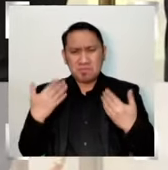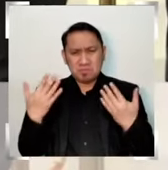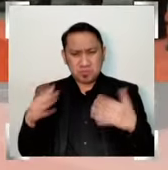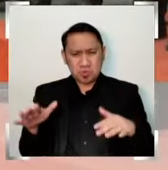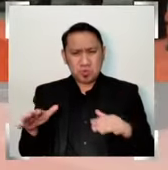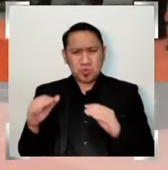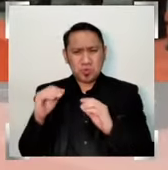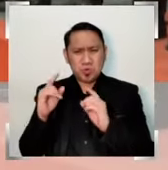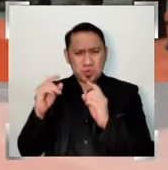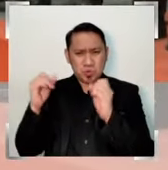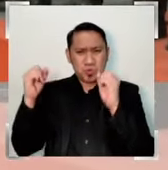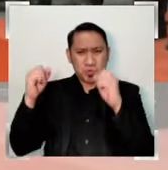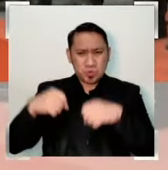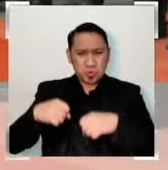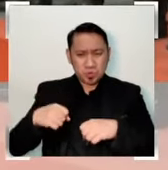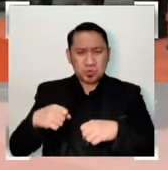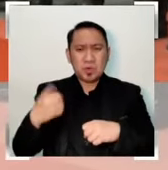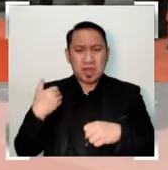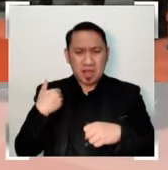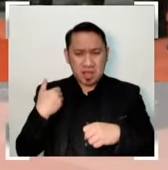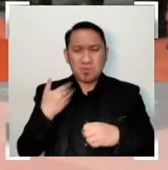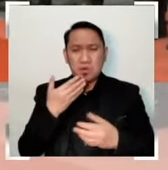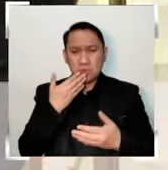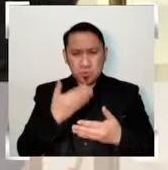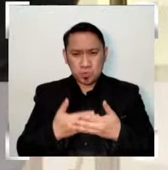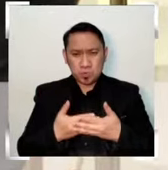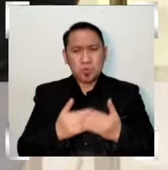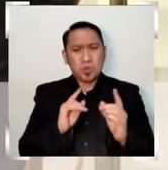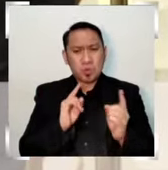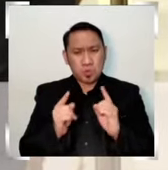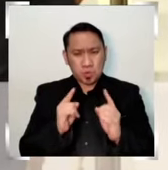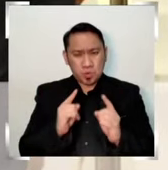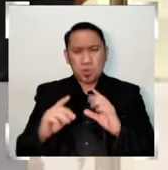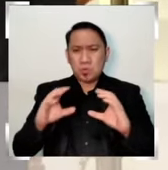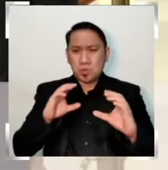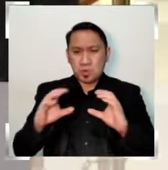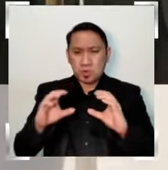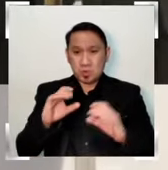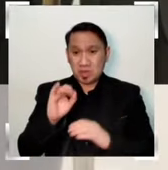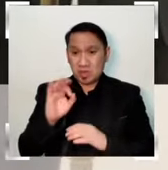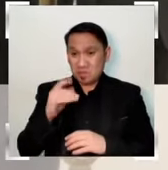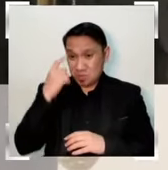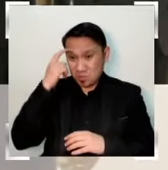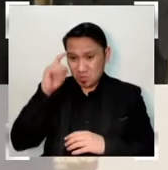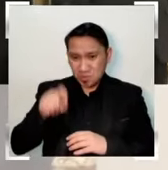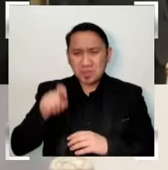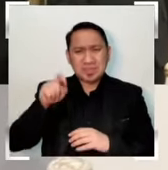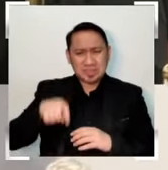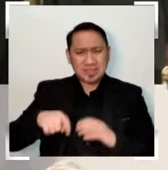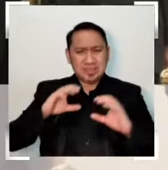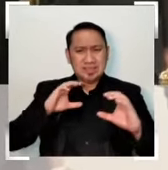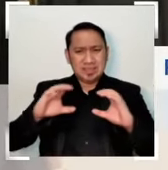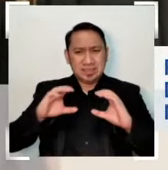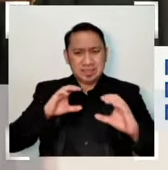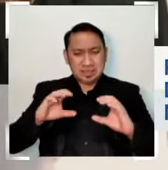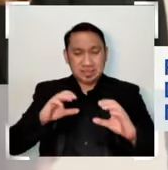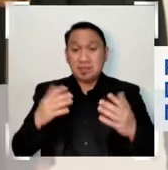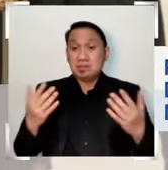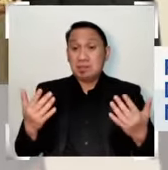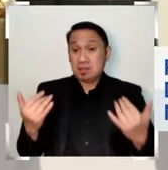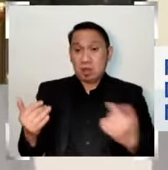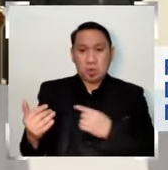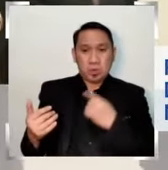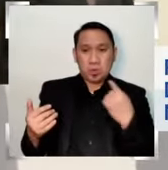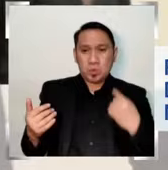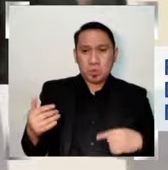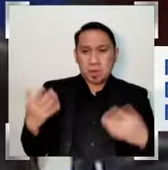Jinping na idadaan sa diplomasya at dialogo ang di pagkakaunawaan sa teritoryo. Wala pang bagong pahayag ang China sa diplomatic